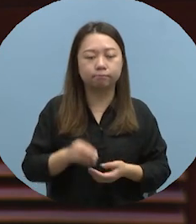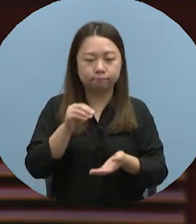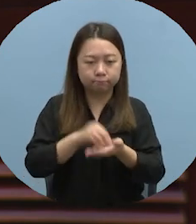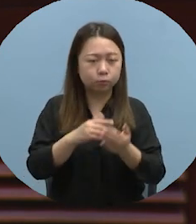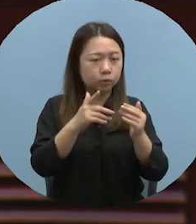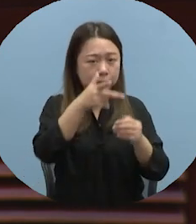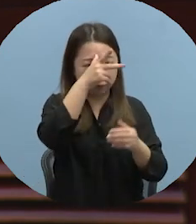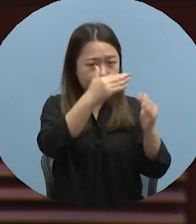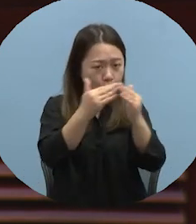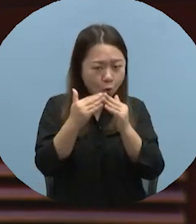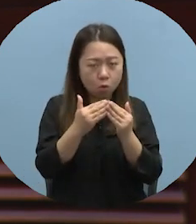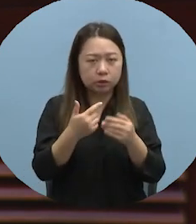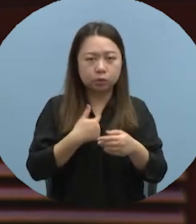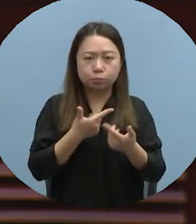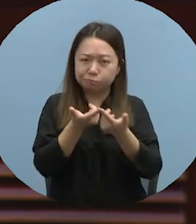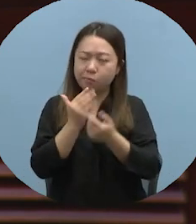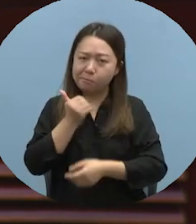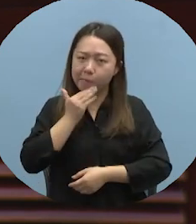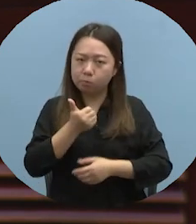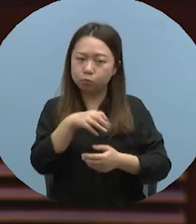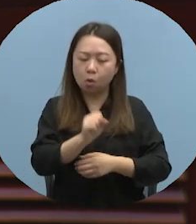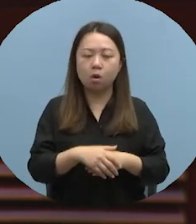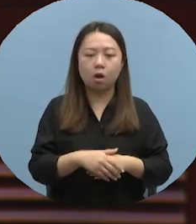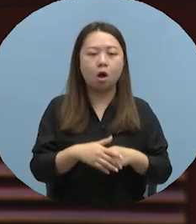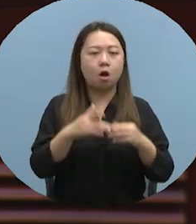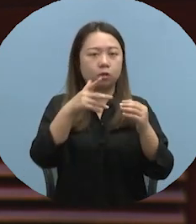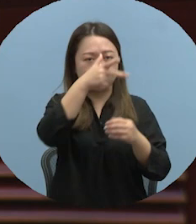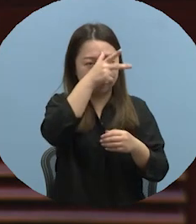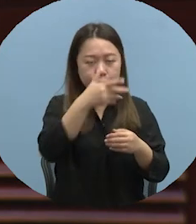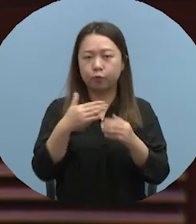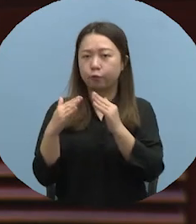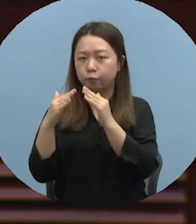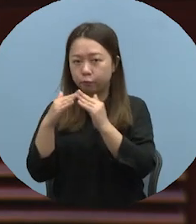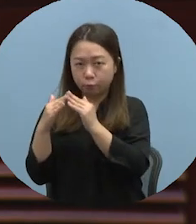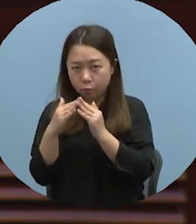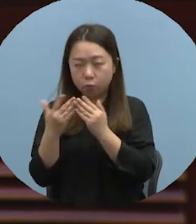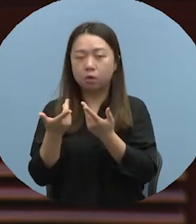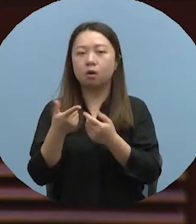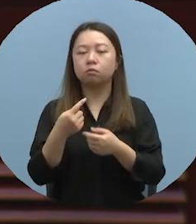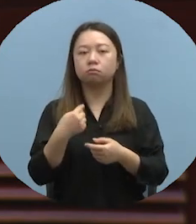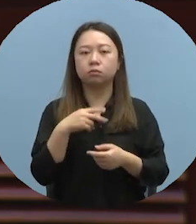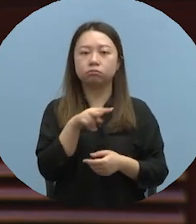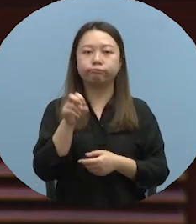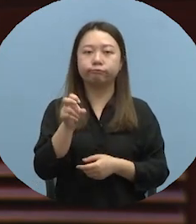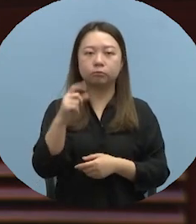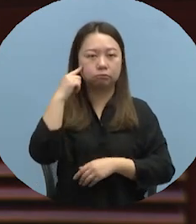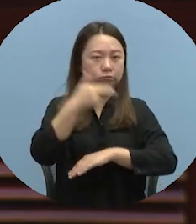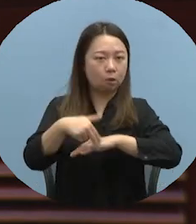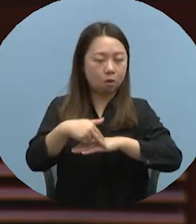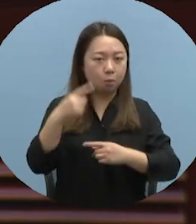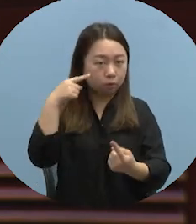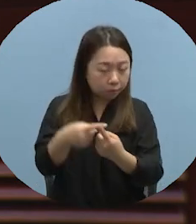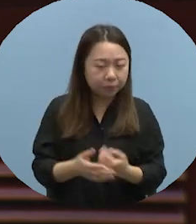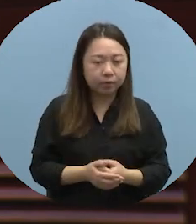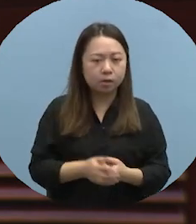房屋資源合理運用，一直都是政府和房委會重要的政策方向。房委會亦都會就此透過一系列